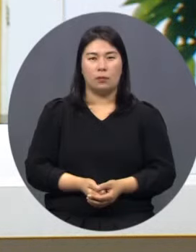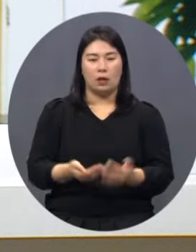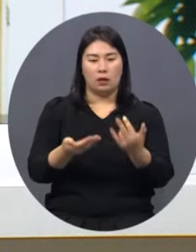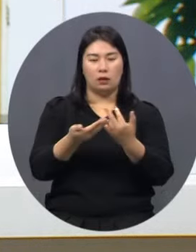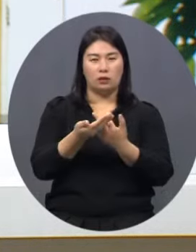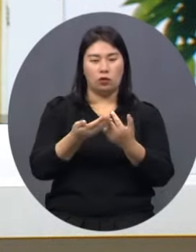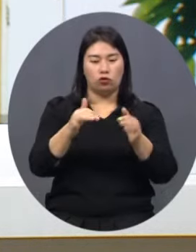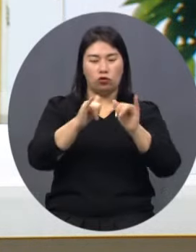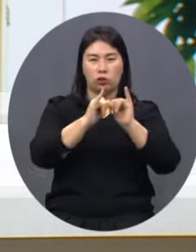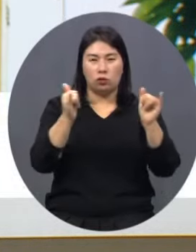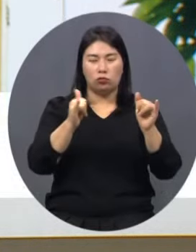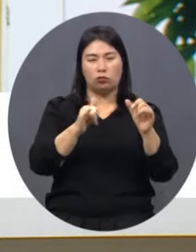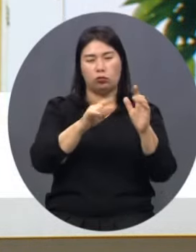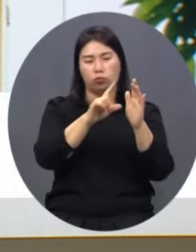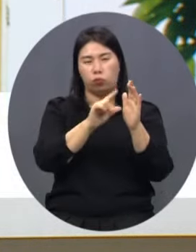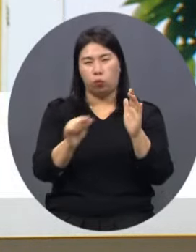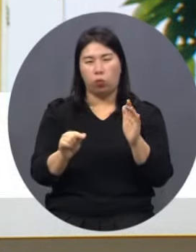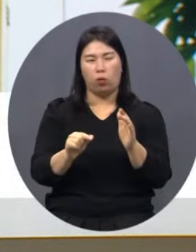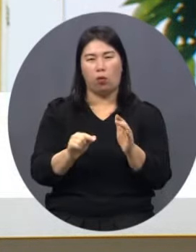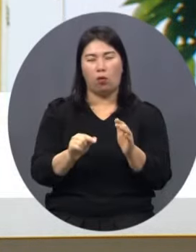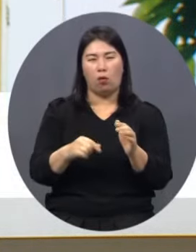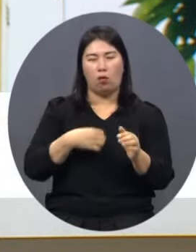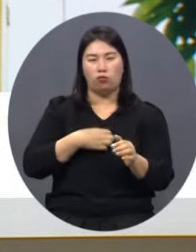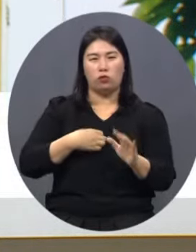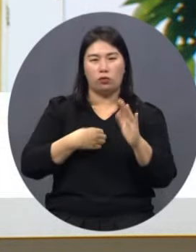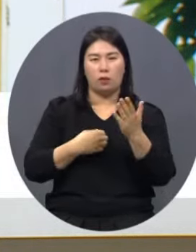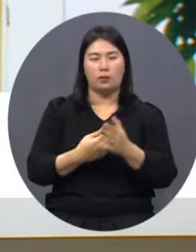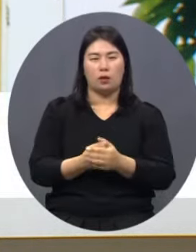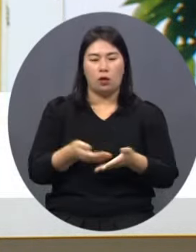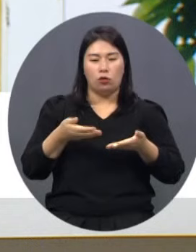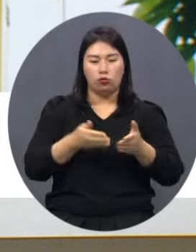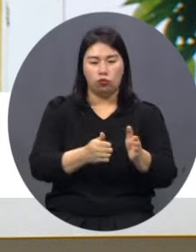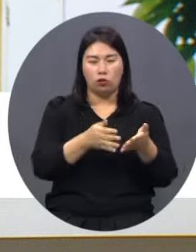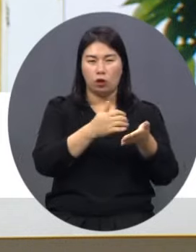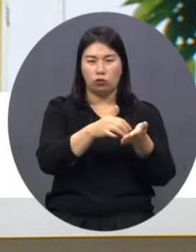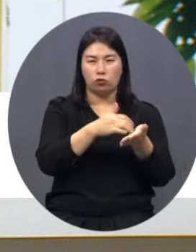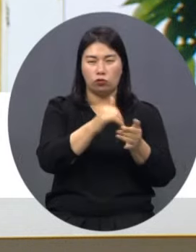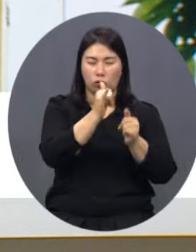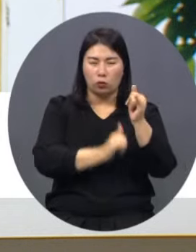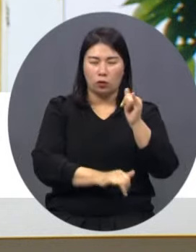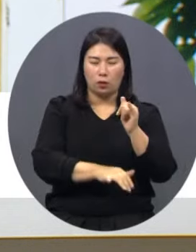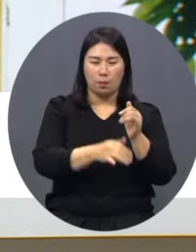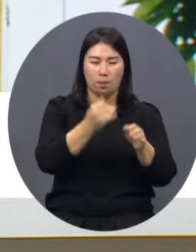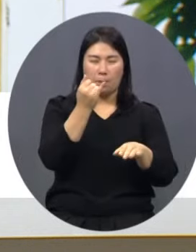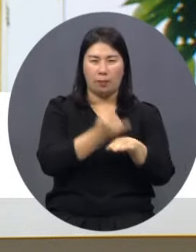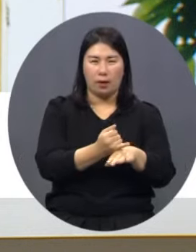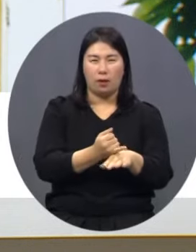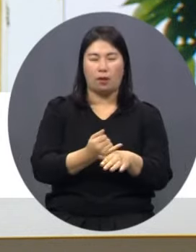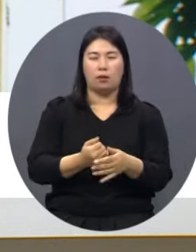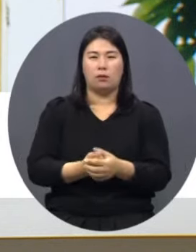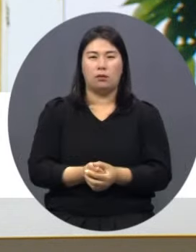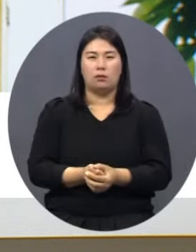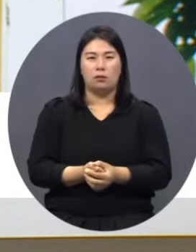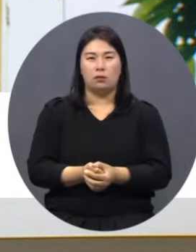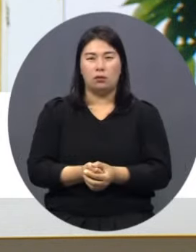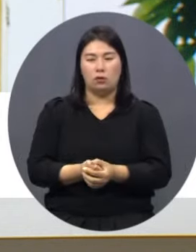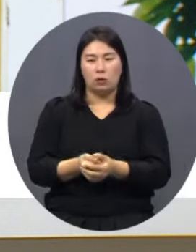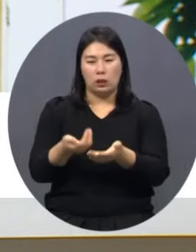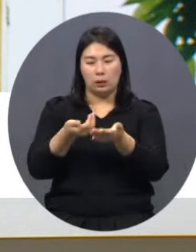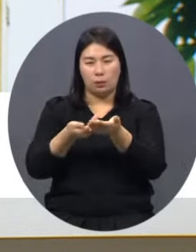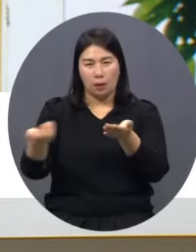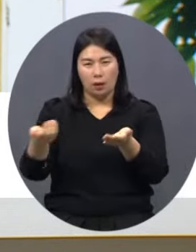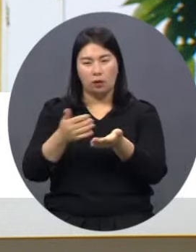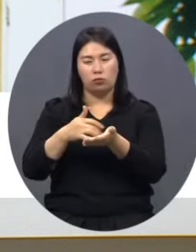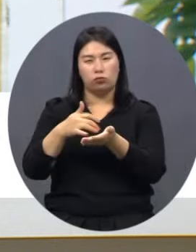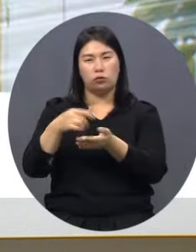제주역 인구 감소세가 심상치 않습니다 출생 화수는 역대 최저치를 기록했고 순유출